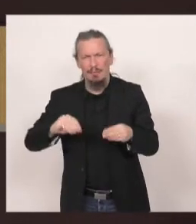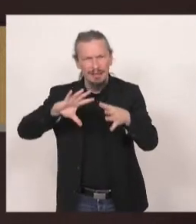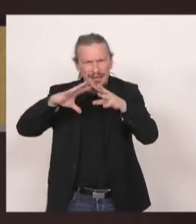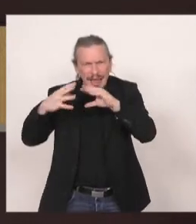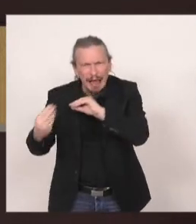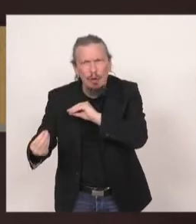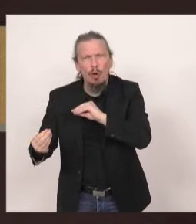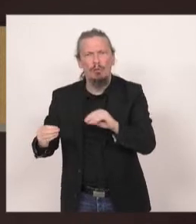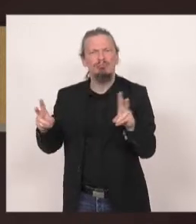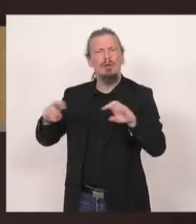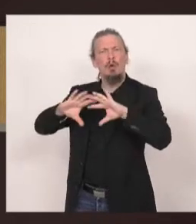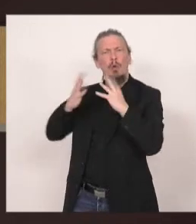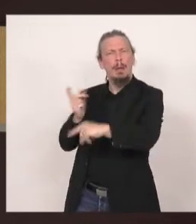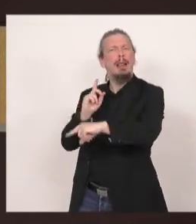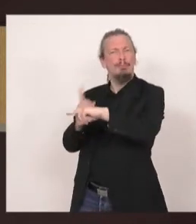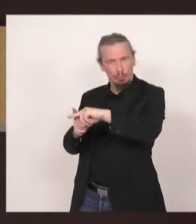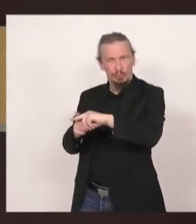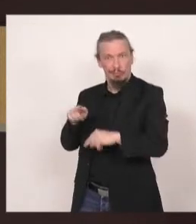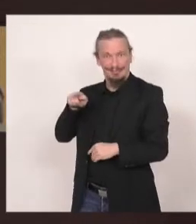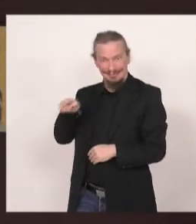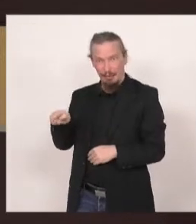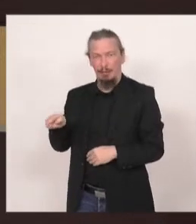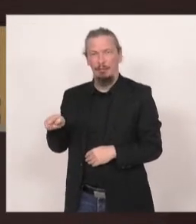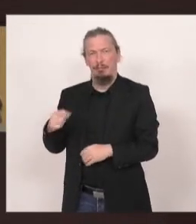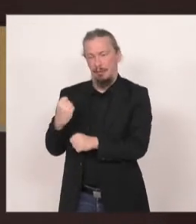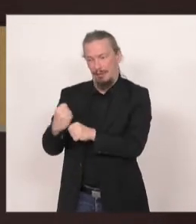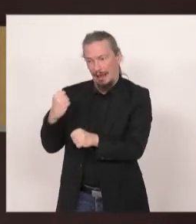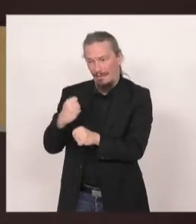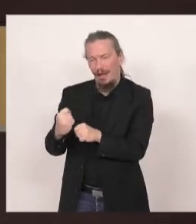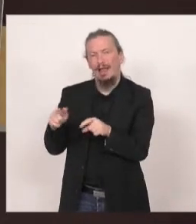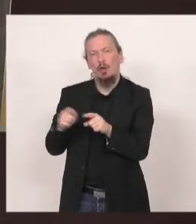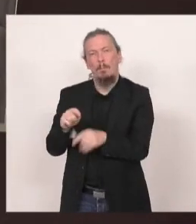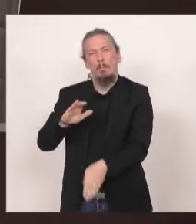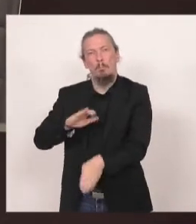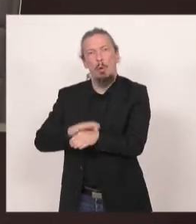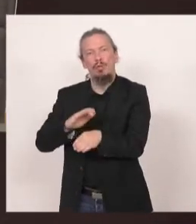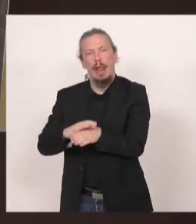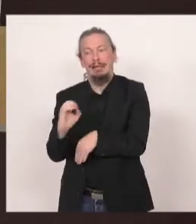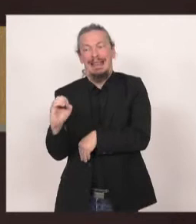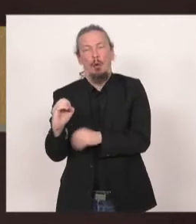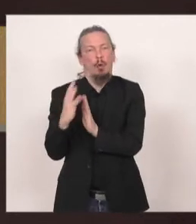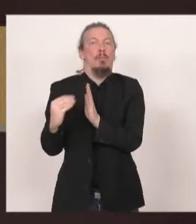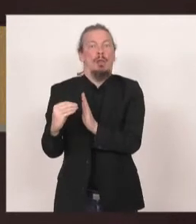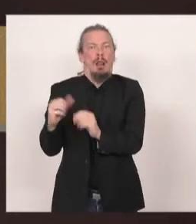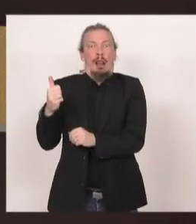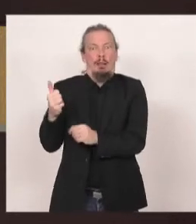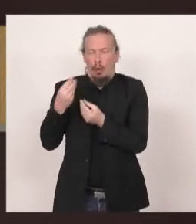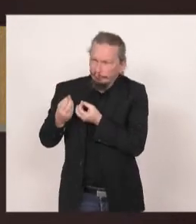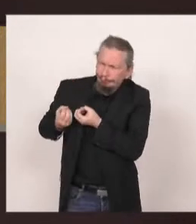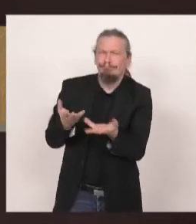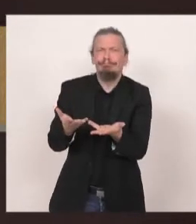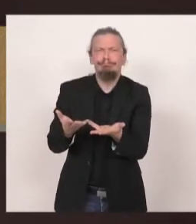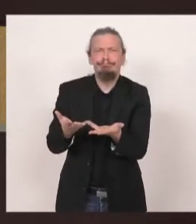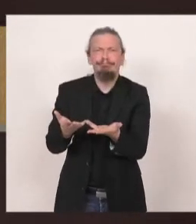Global Plus qui a travaillé sur à un prototype qui permet de mieux sensibiliser, de